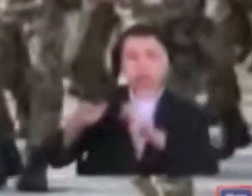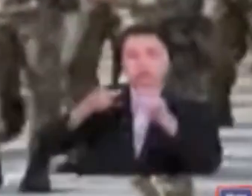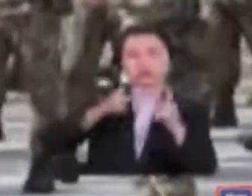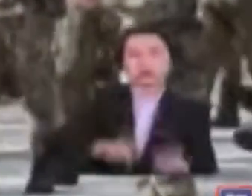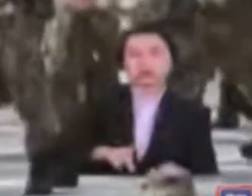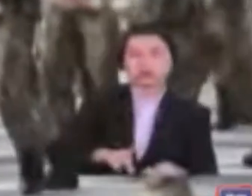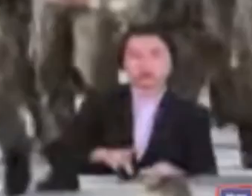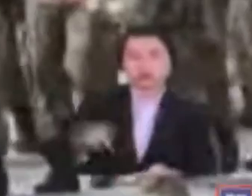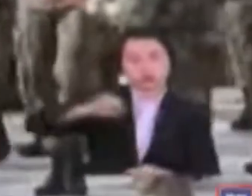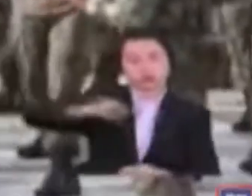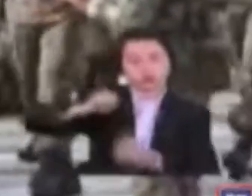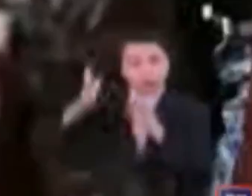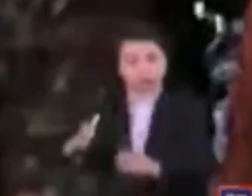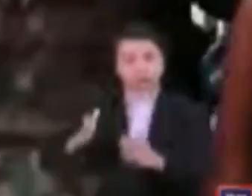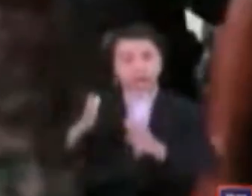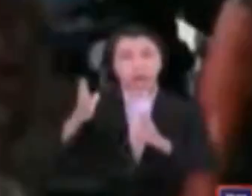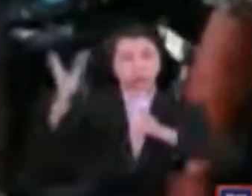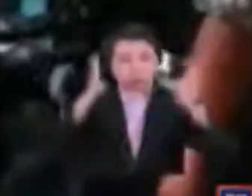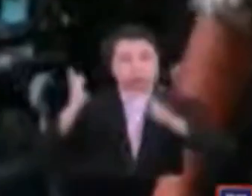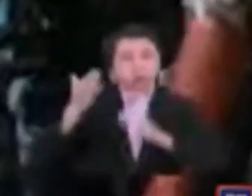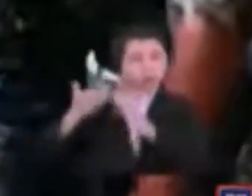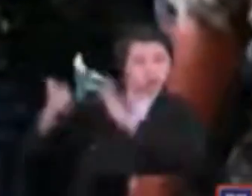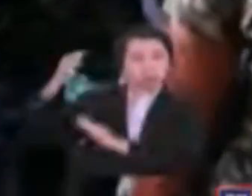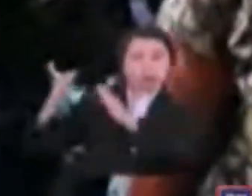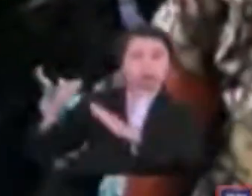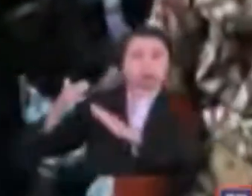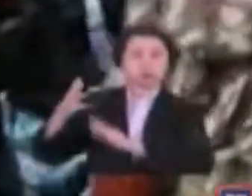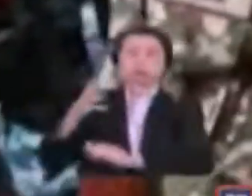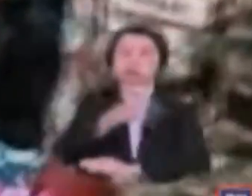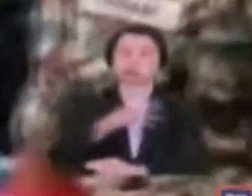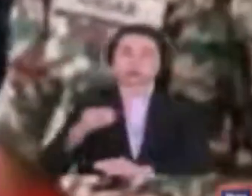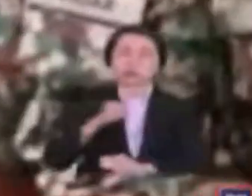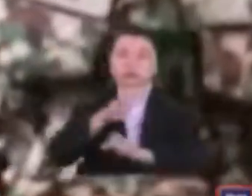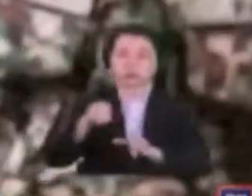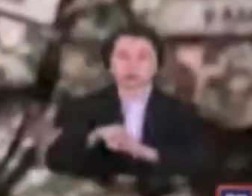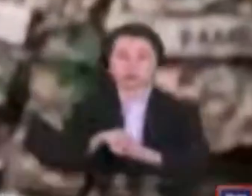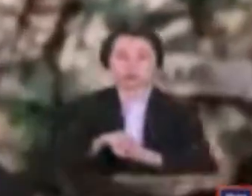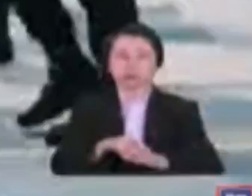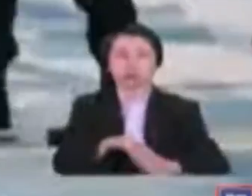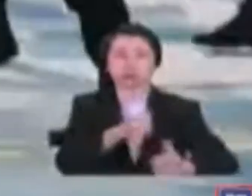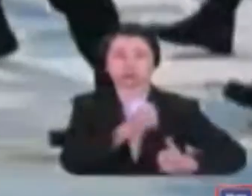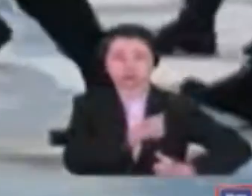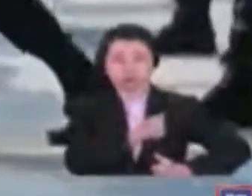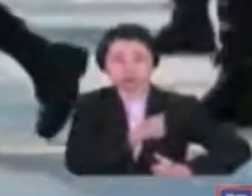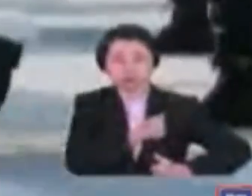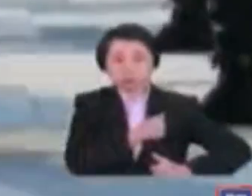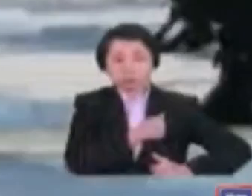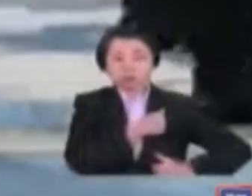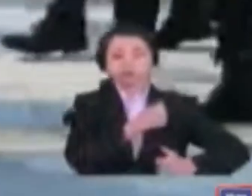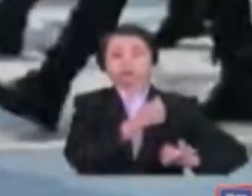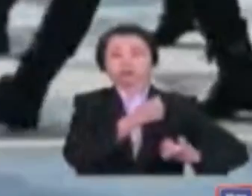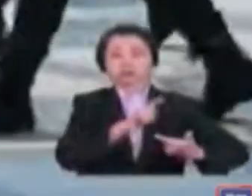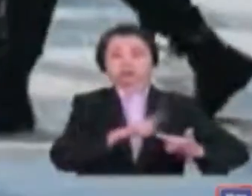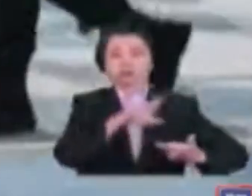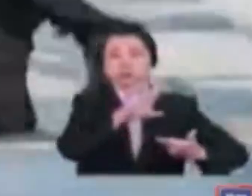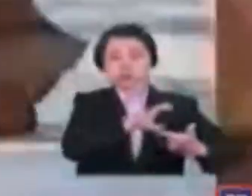pengorbanan pejuang negara terdahulu termasuklah anggota keselamatan, tentera dan polis.